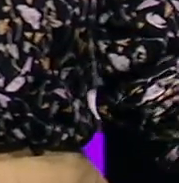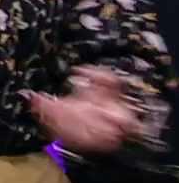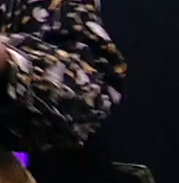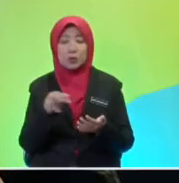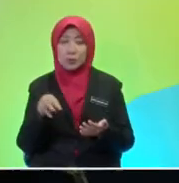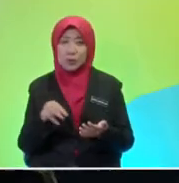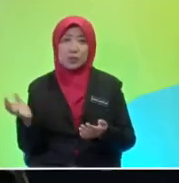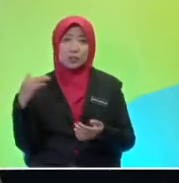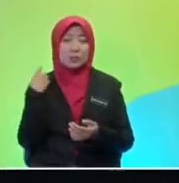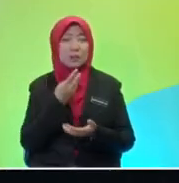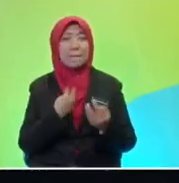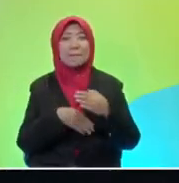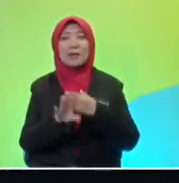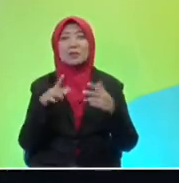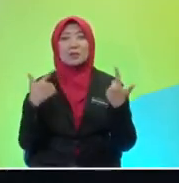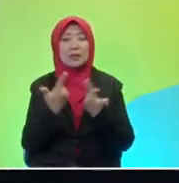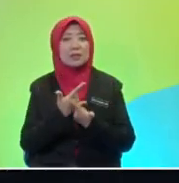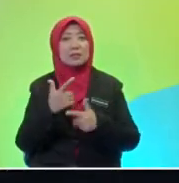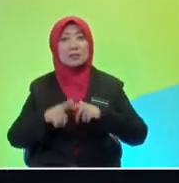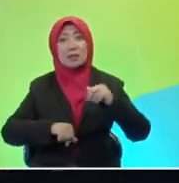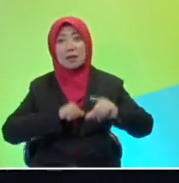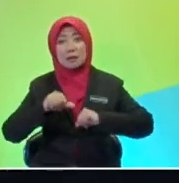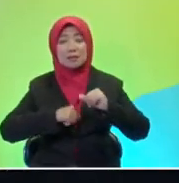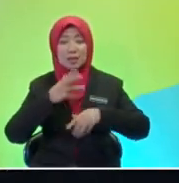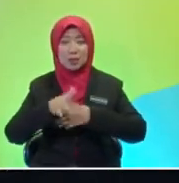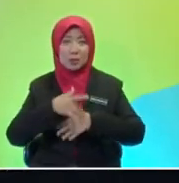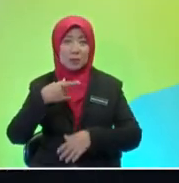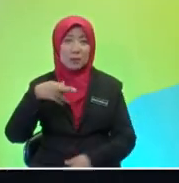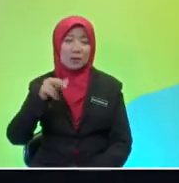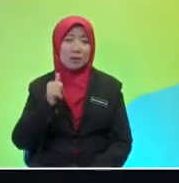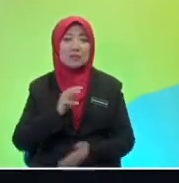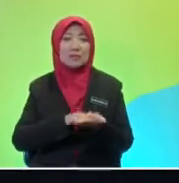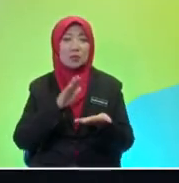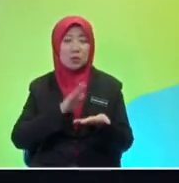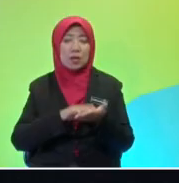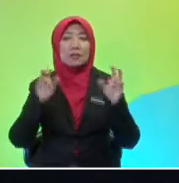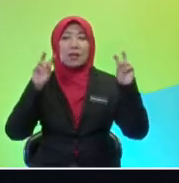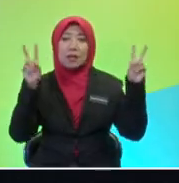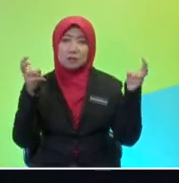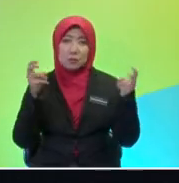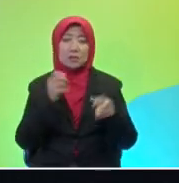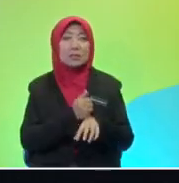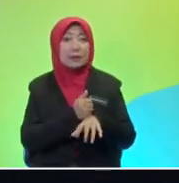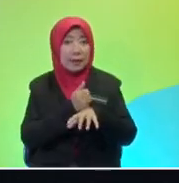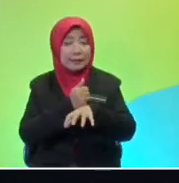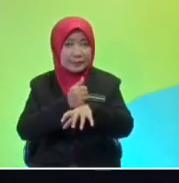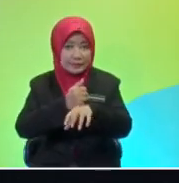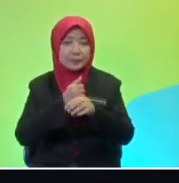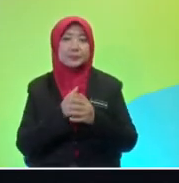kita masuk ke kelas sains awal prasekolah hari ini dan tajuk kita serangga